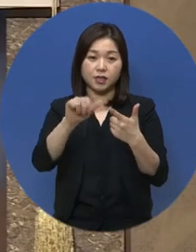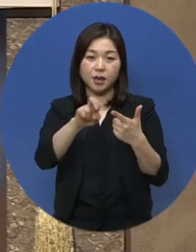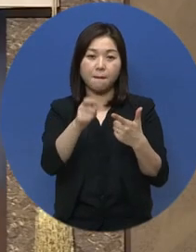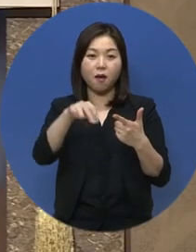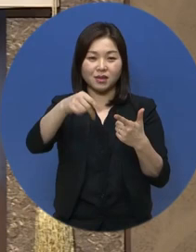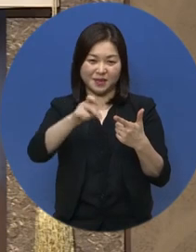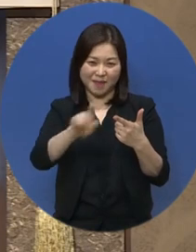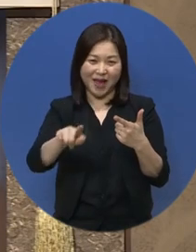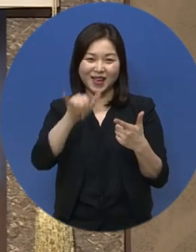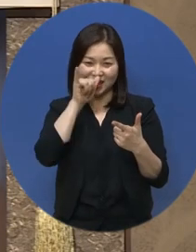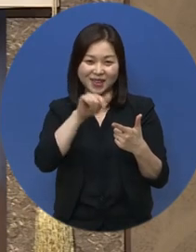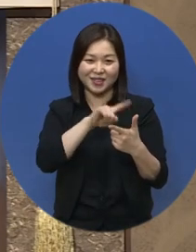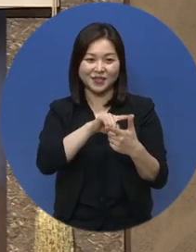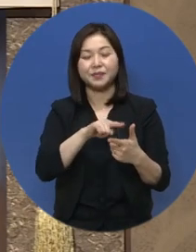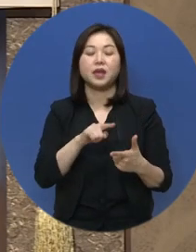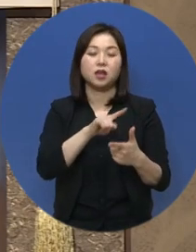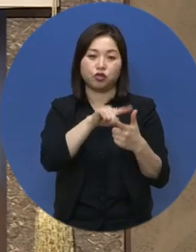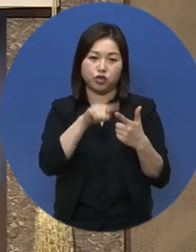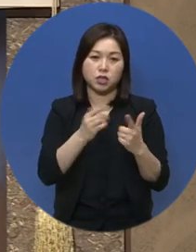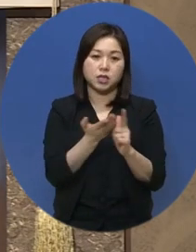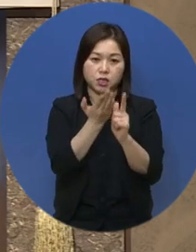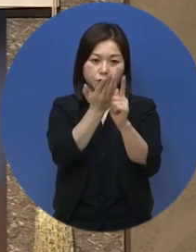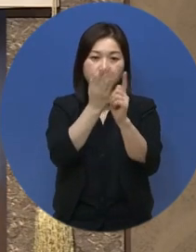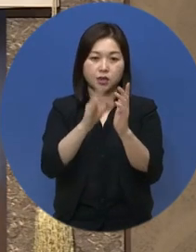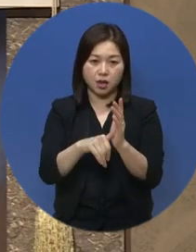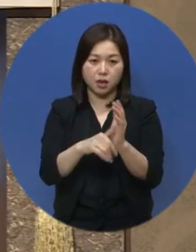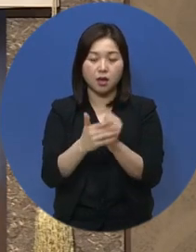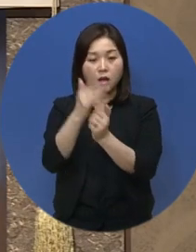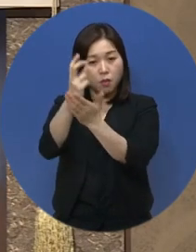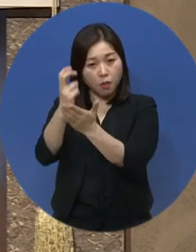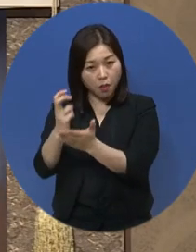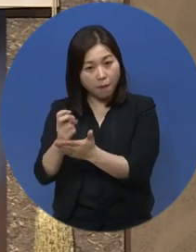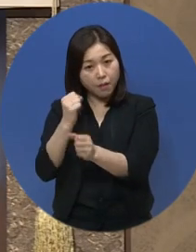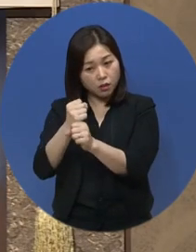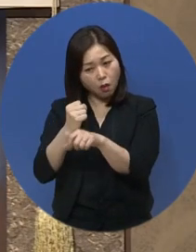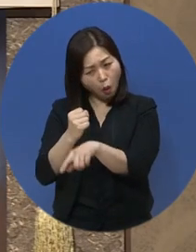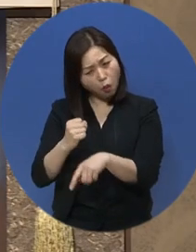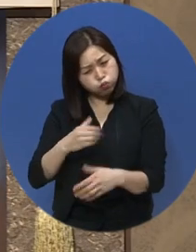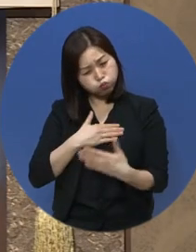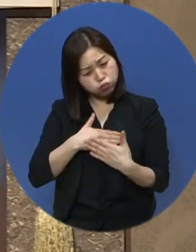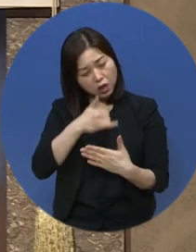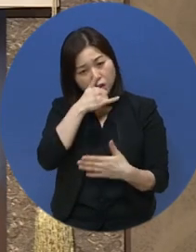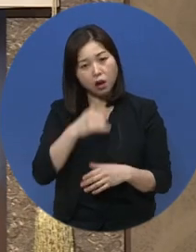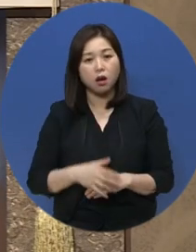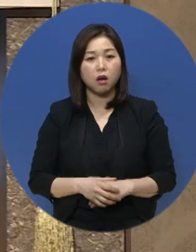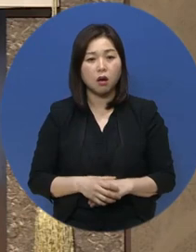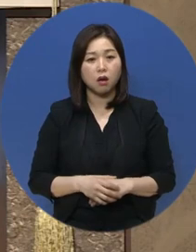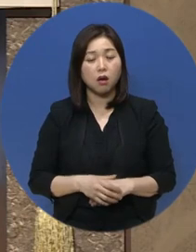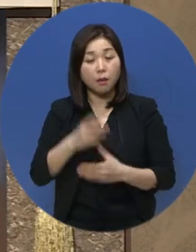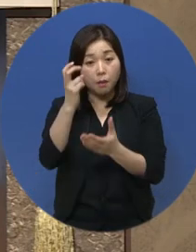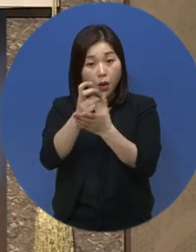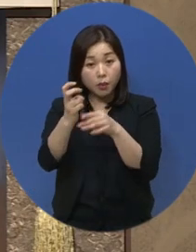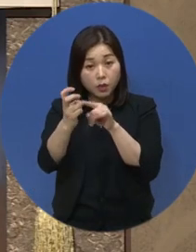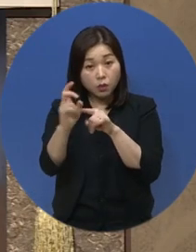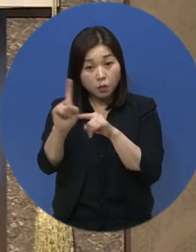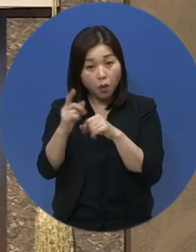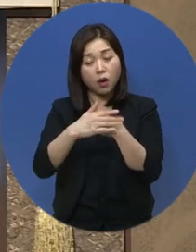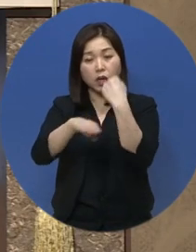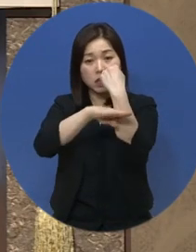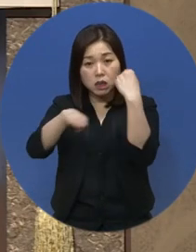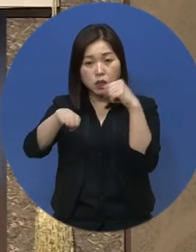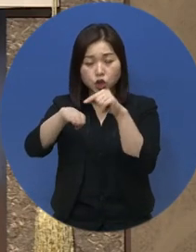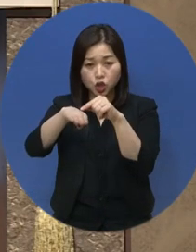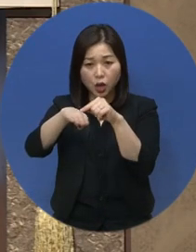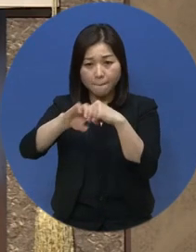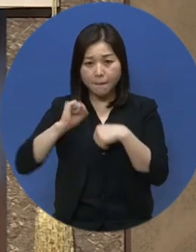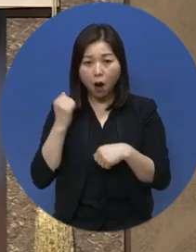네. 근데 이 두 아이를 키우면서 법이 자꾸 만들어지니까 불안한 거예요. 아. 왜냐하면 법이라는 것은 법의 기준을 지키지